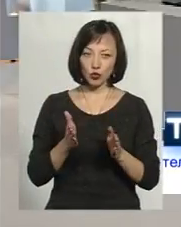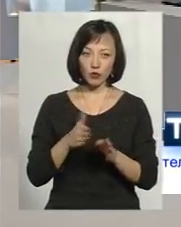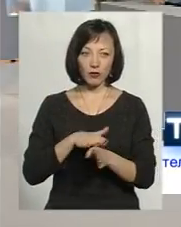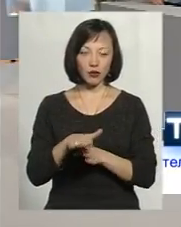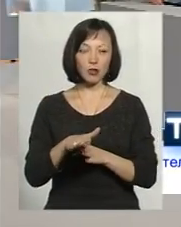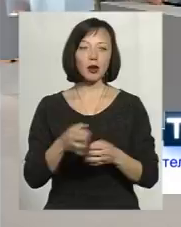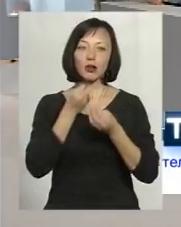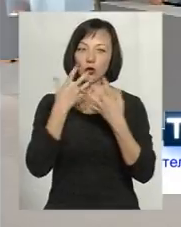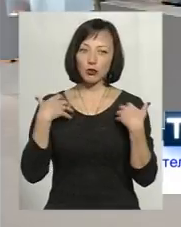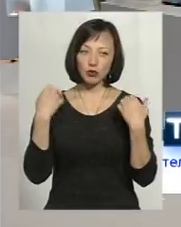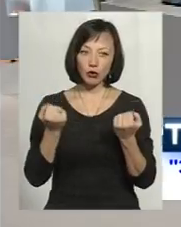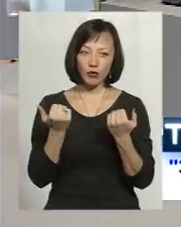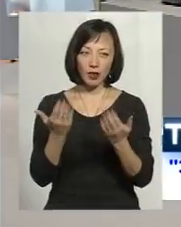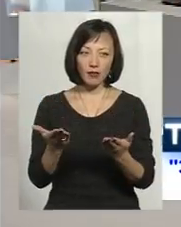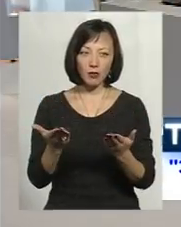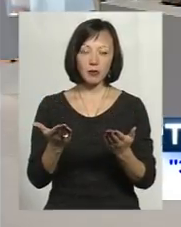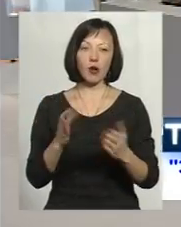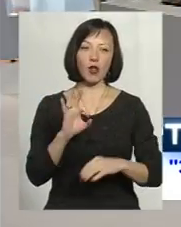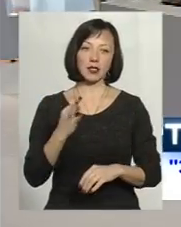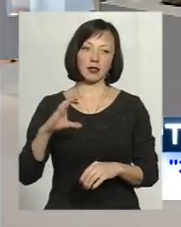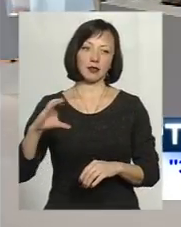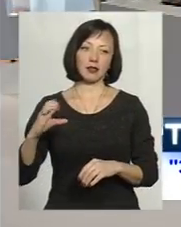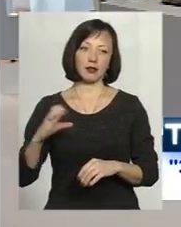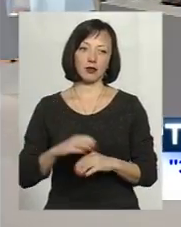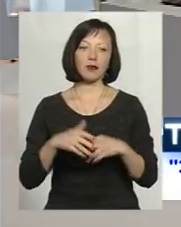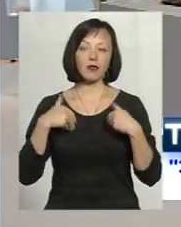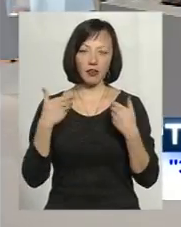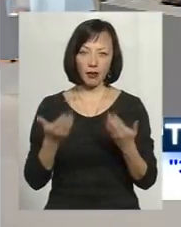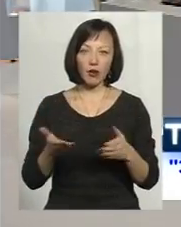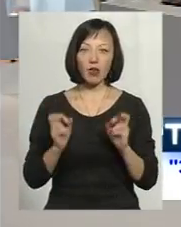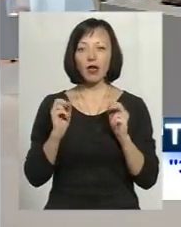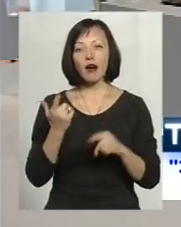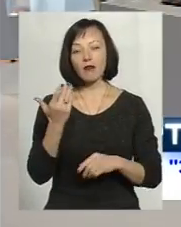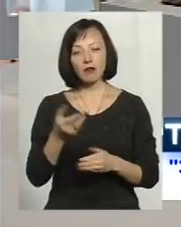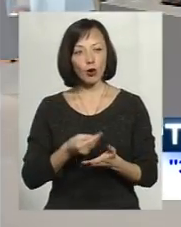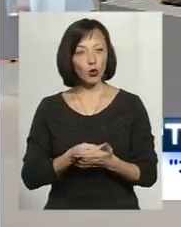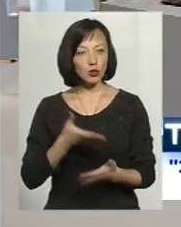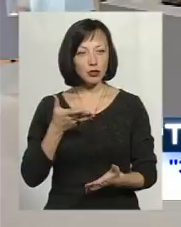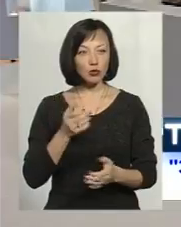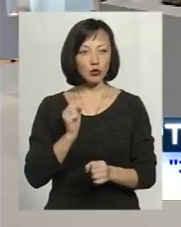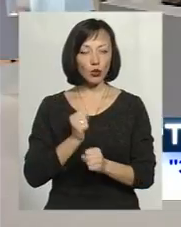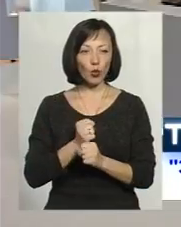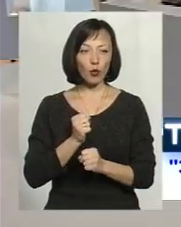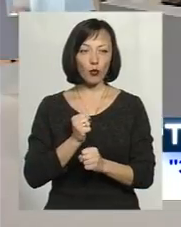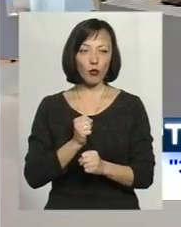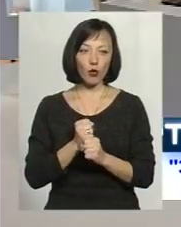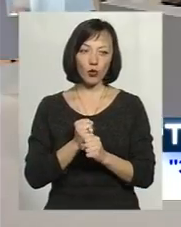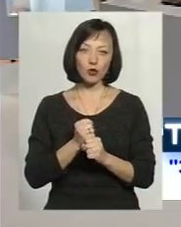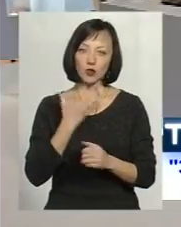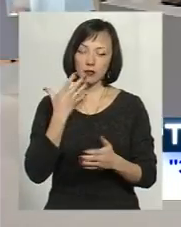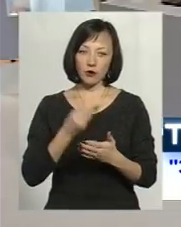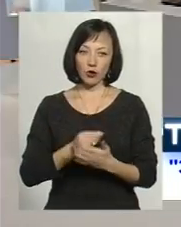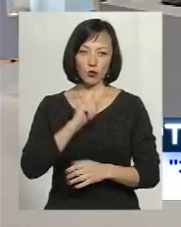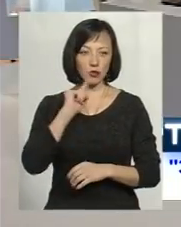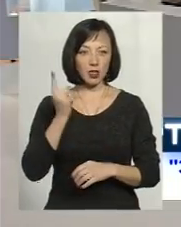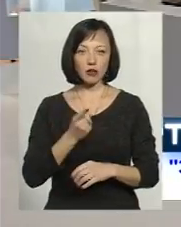реалізовані. Доброго здоров'я, Олександре Сергійовичу. Вітаю. Власне, як ви оцінюєте роботу свою за рік?